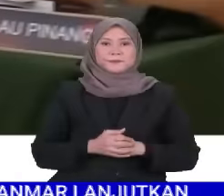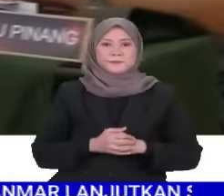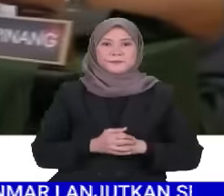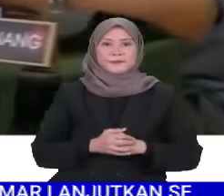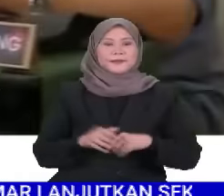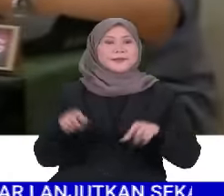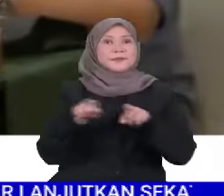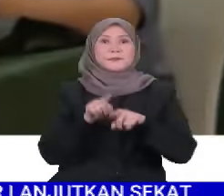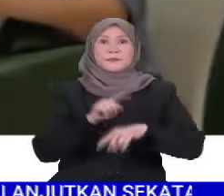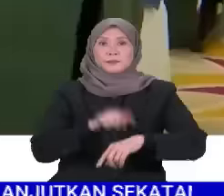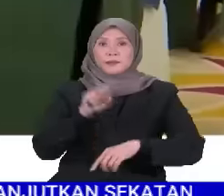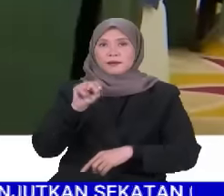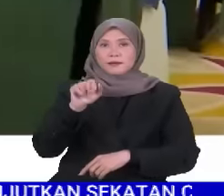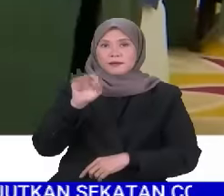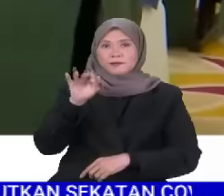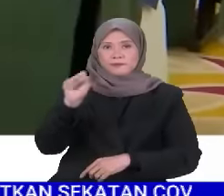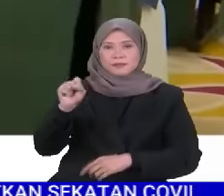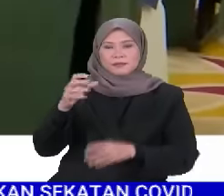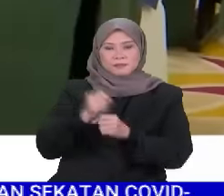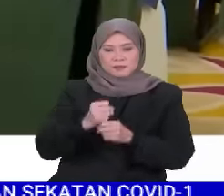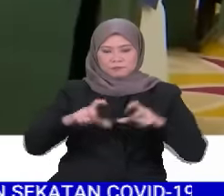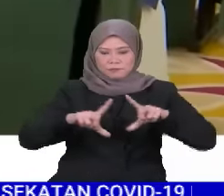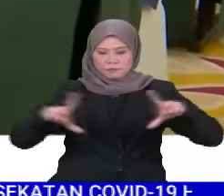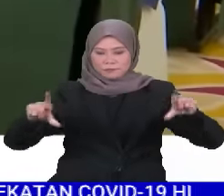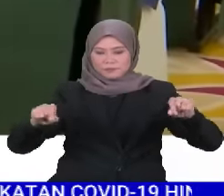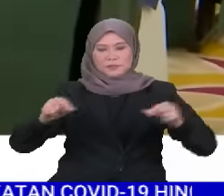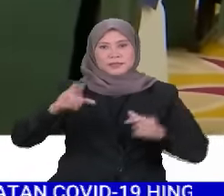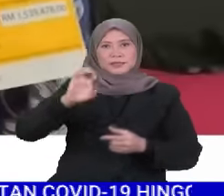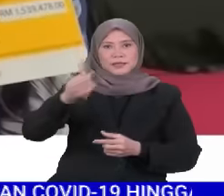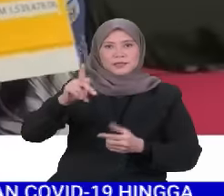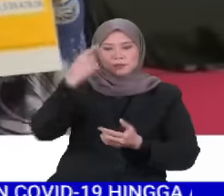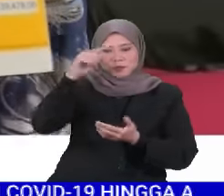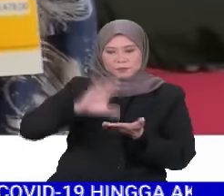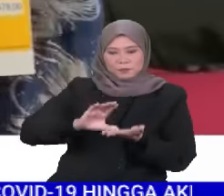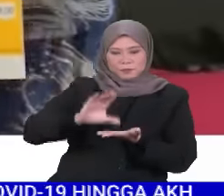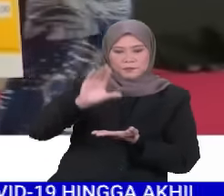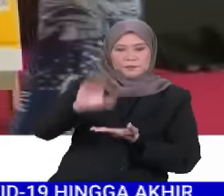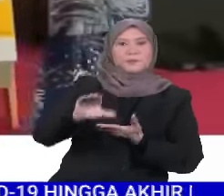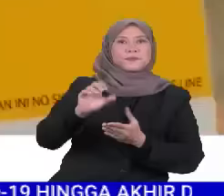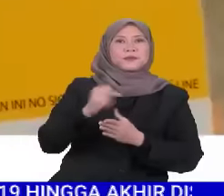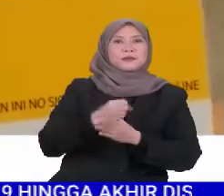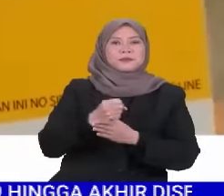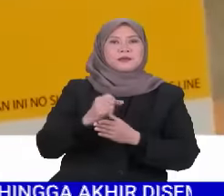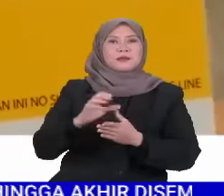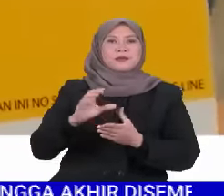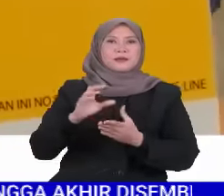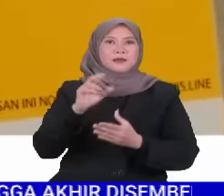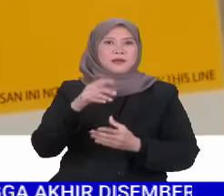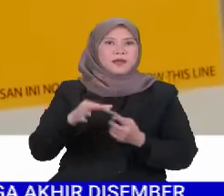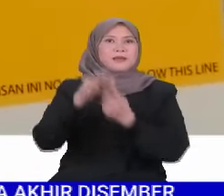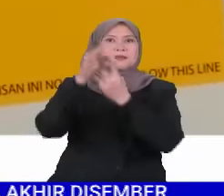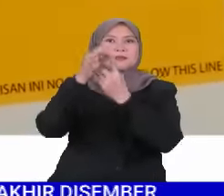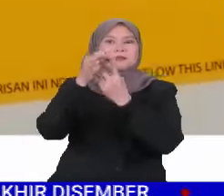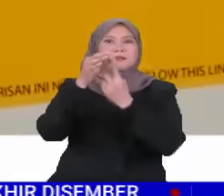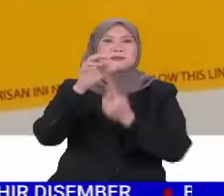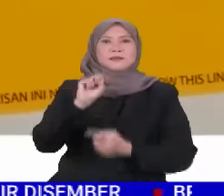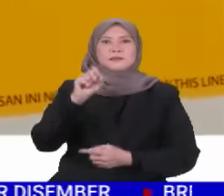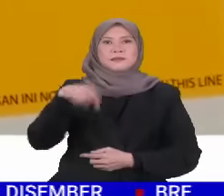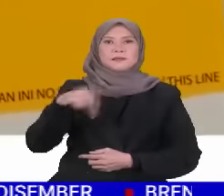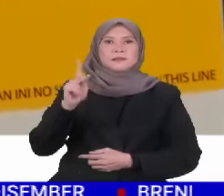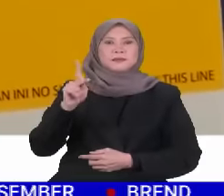majelis yang sama nafas turut menerima replika cek bagi tambahan pelaporan skim pelaburan khas peladang spgp yaitu